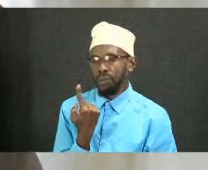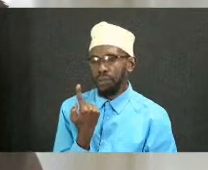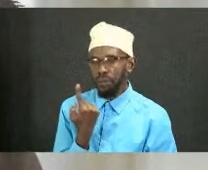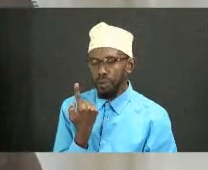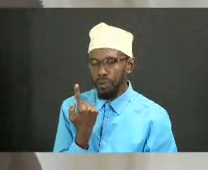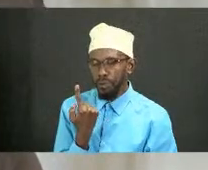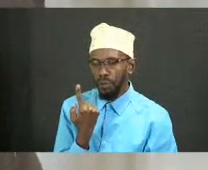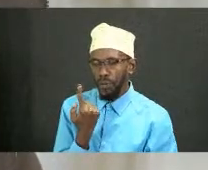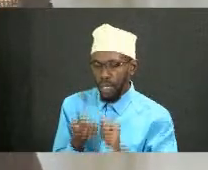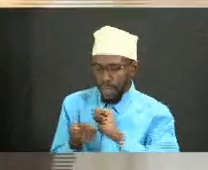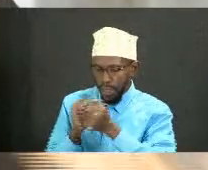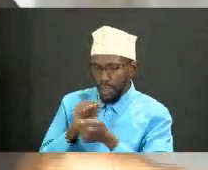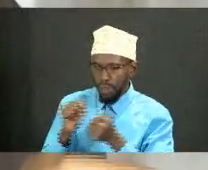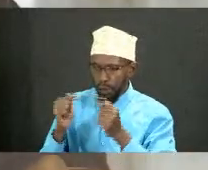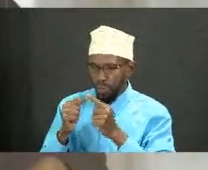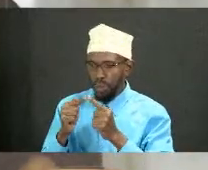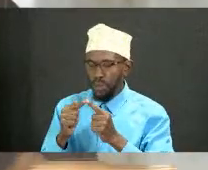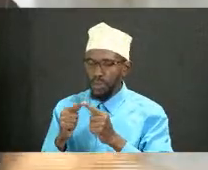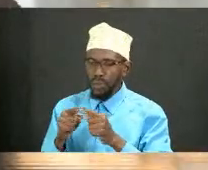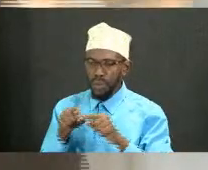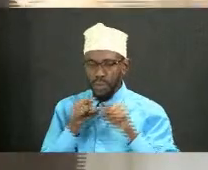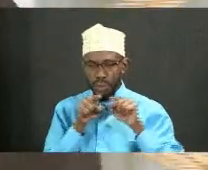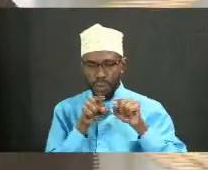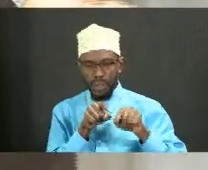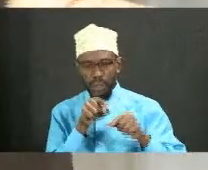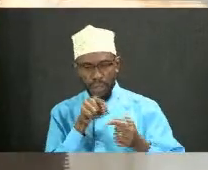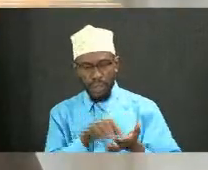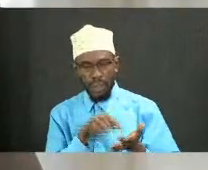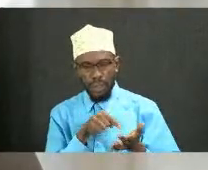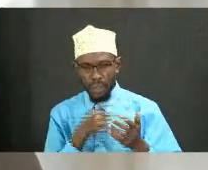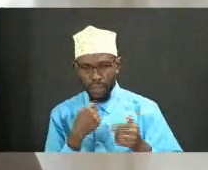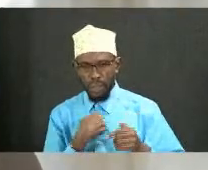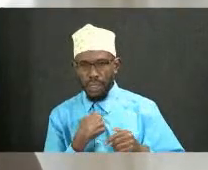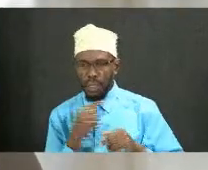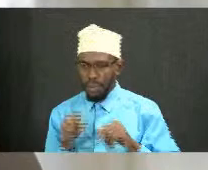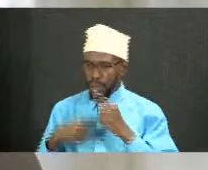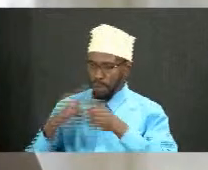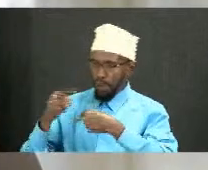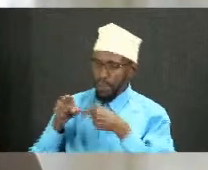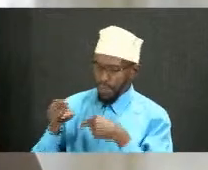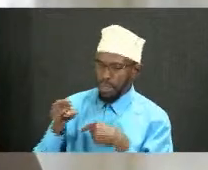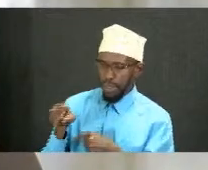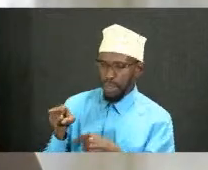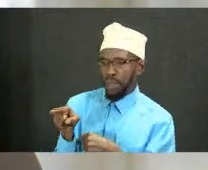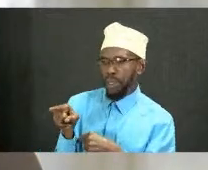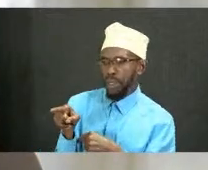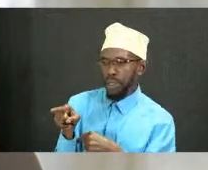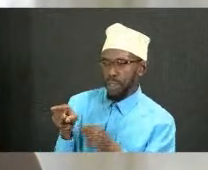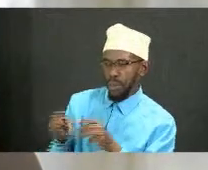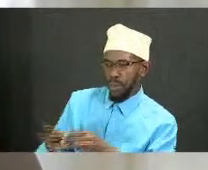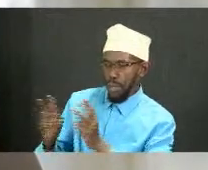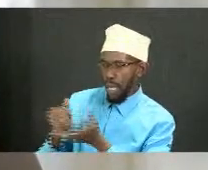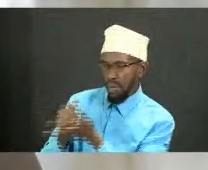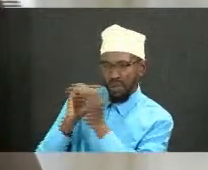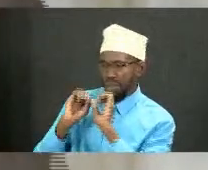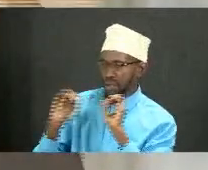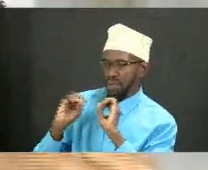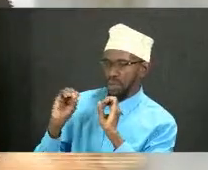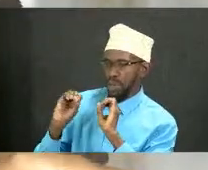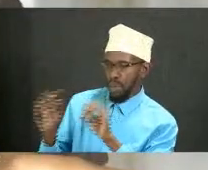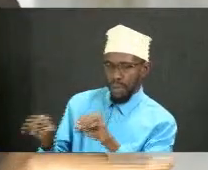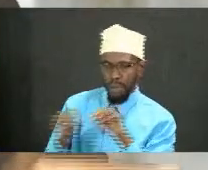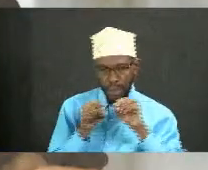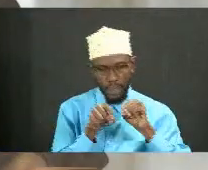my mindset, ni change it to work toward this, kwa sababu nimeona nikiendelea na hii mwenendo hautanisaidia, ni